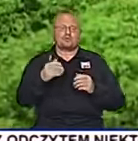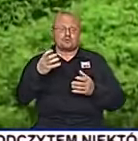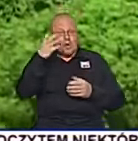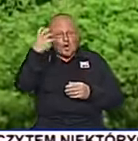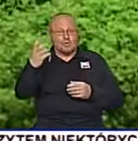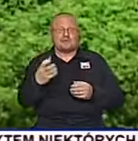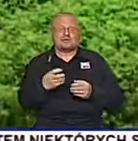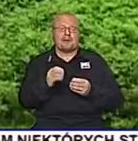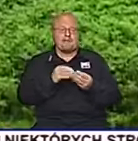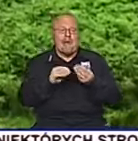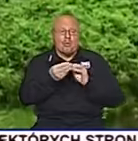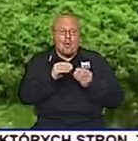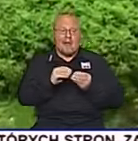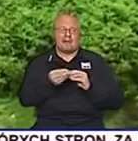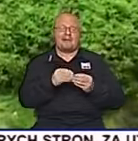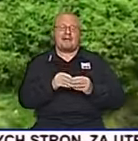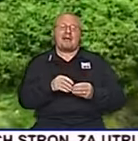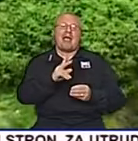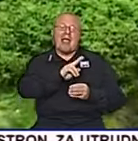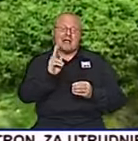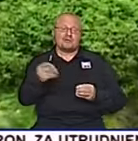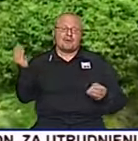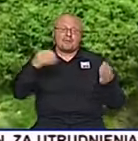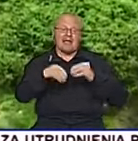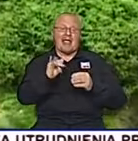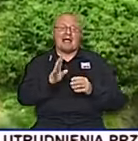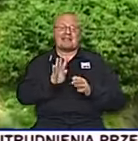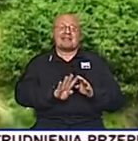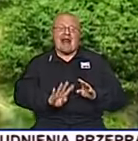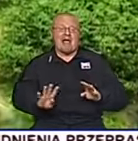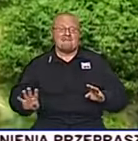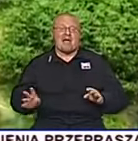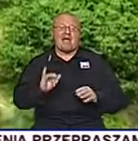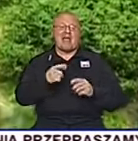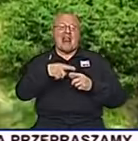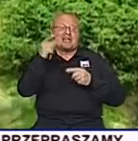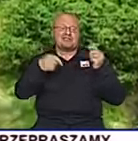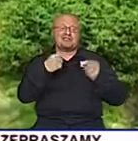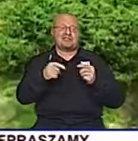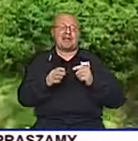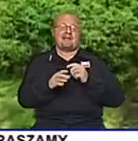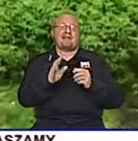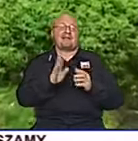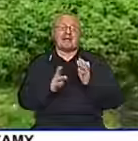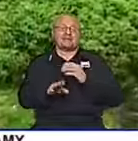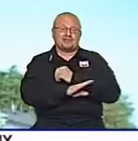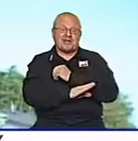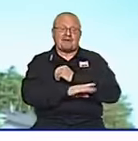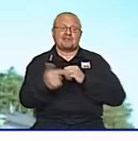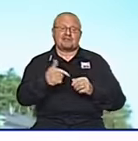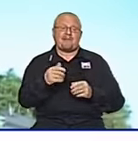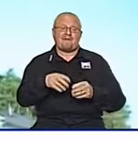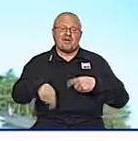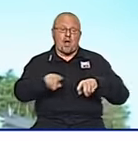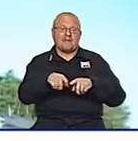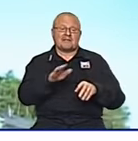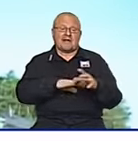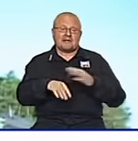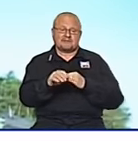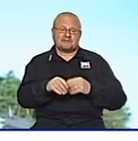Każdą dekorację, jak na przykład źdźbła trawy i liście na drzewach, trzeba wykonać własnoręcznie. Trzeba rzeczywiście najpierw zacząć od